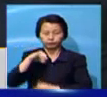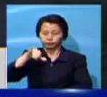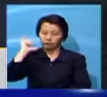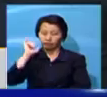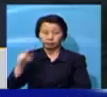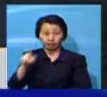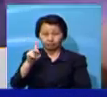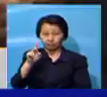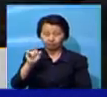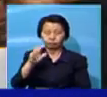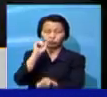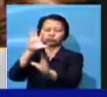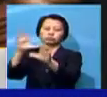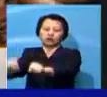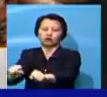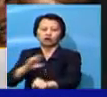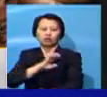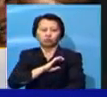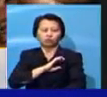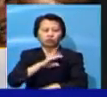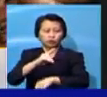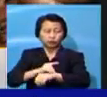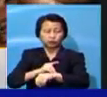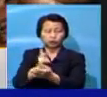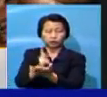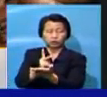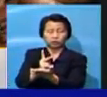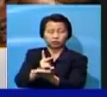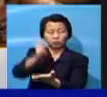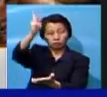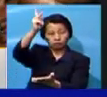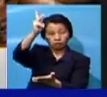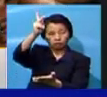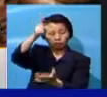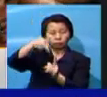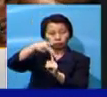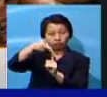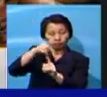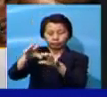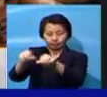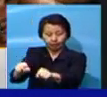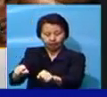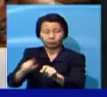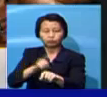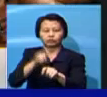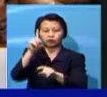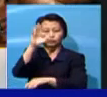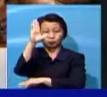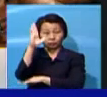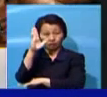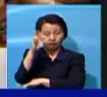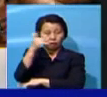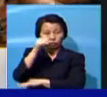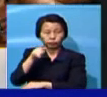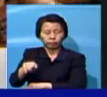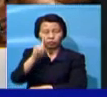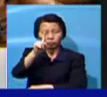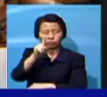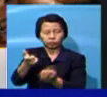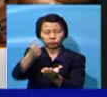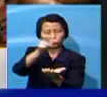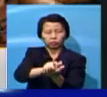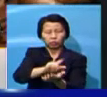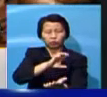Kuan yau ditahan polis di bangunan Kompleks Tun Abdul Razak komtar Pulau Pinang kira-kira 1u tengah hari susulan satu